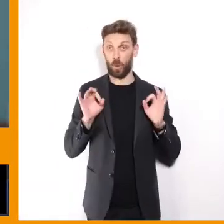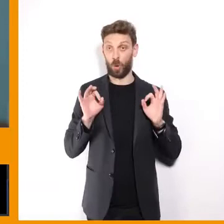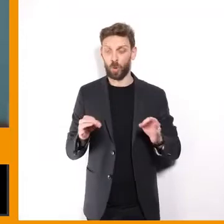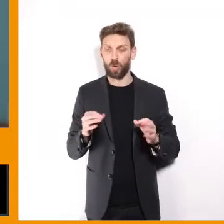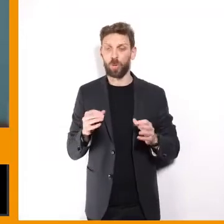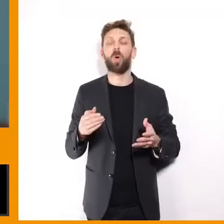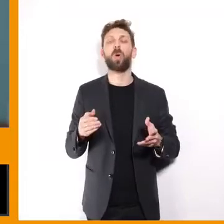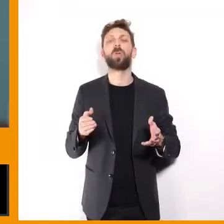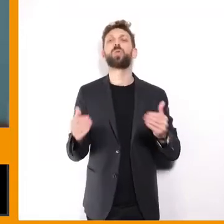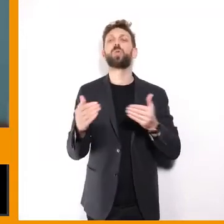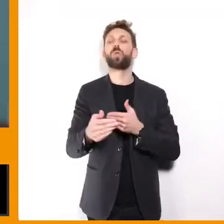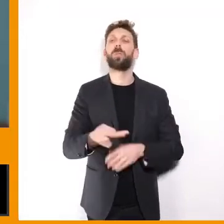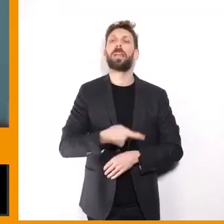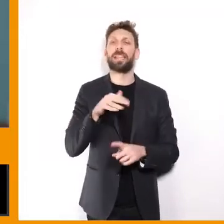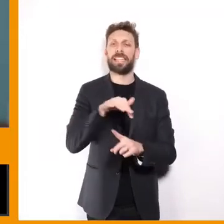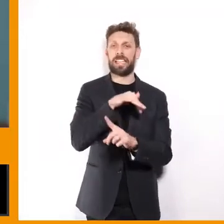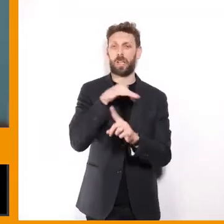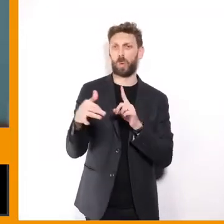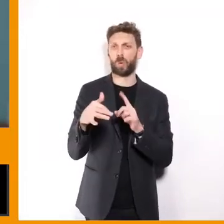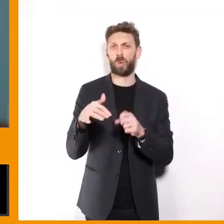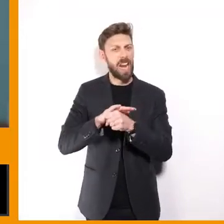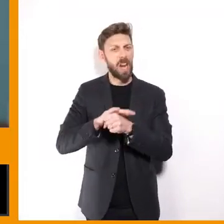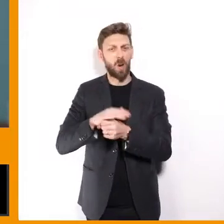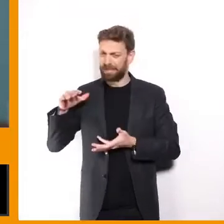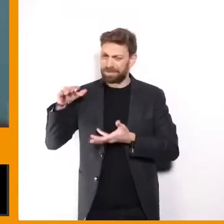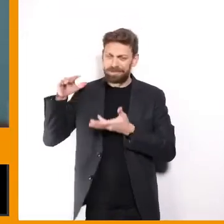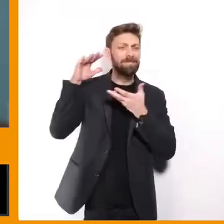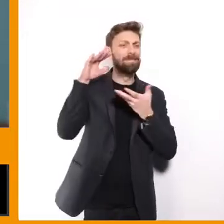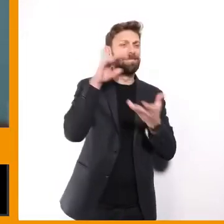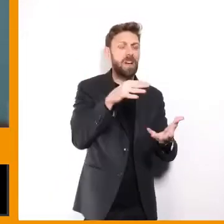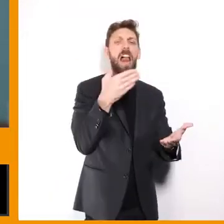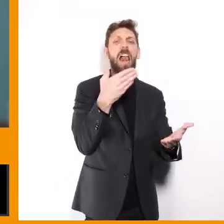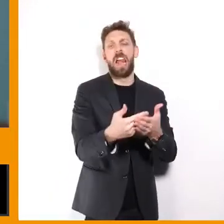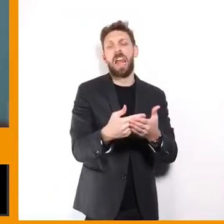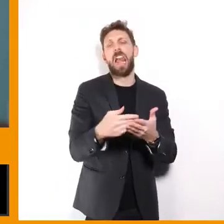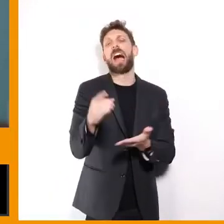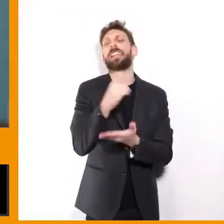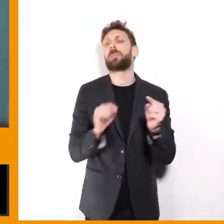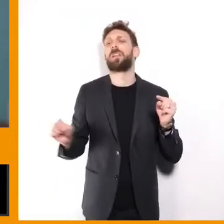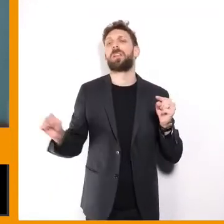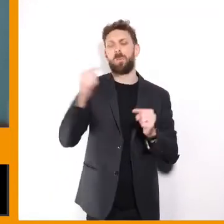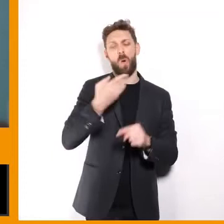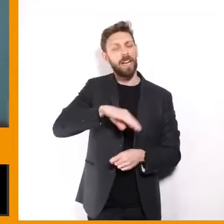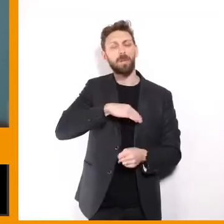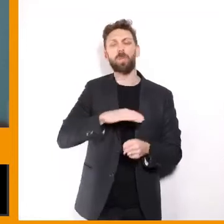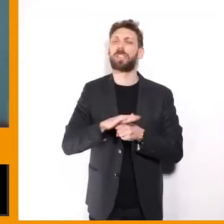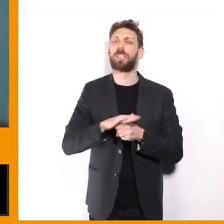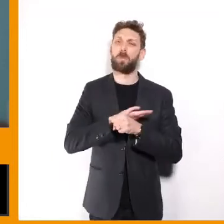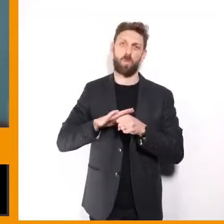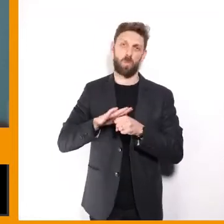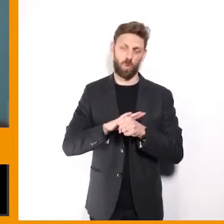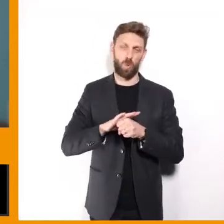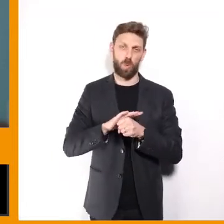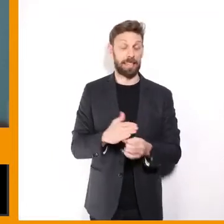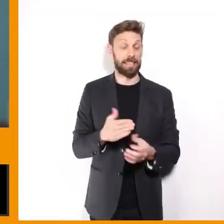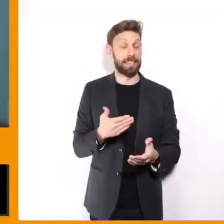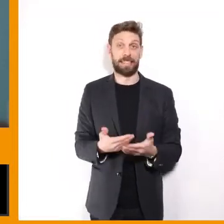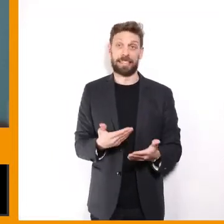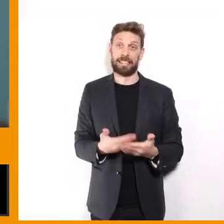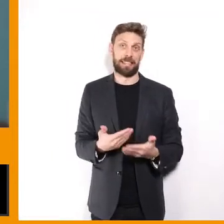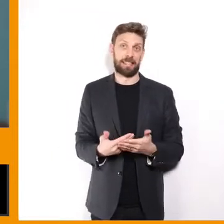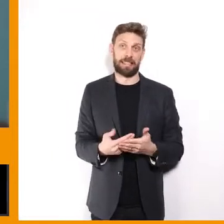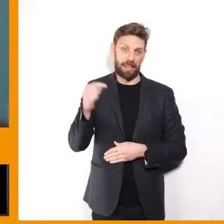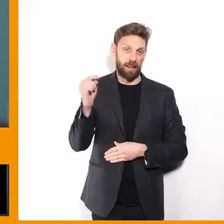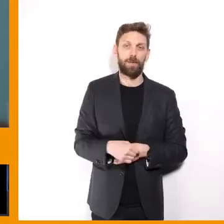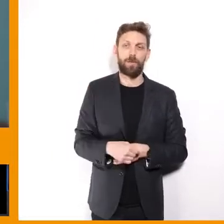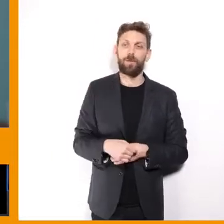handicap au département les rendra pleinement responsables de l'efficacité d'une politique. Et c'est ça qu'il faut aux Français. Il leur faut